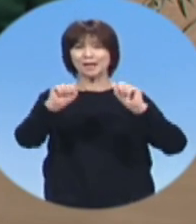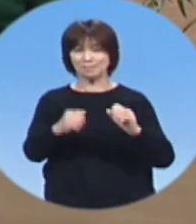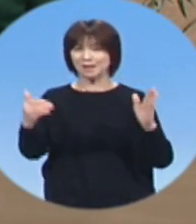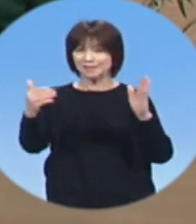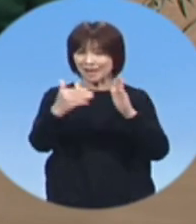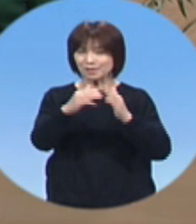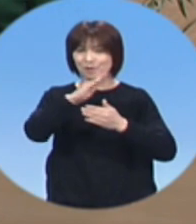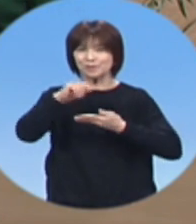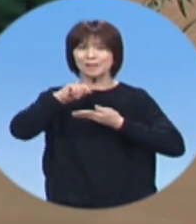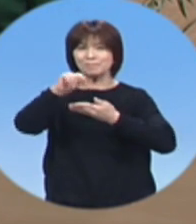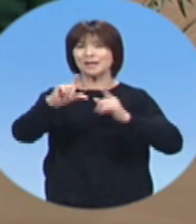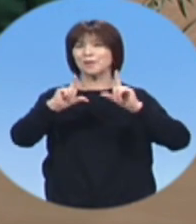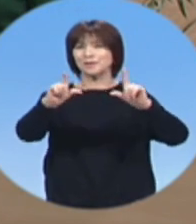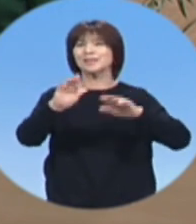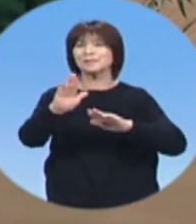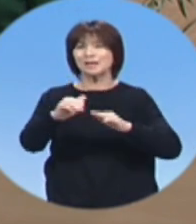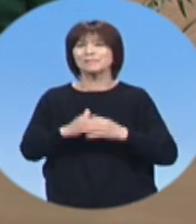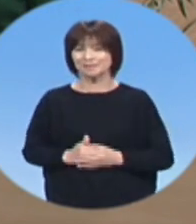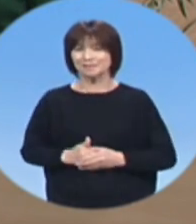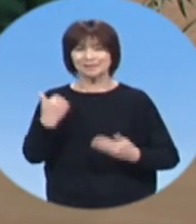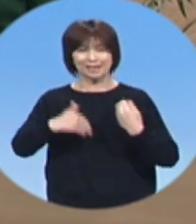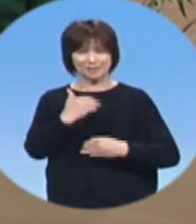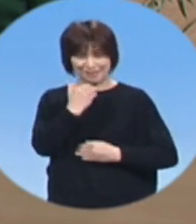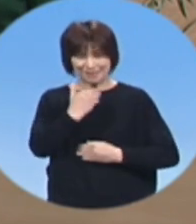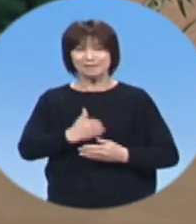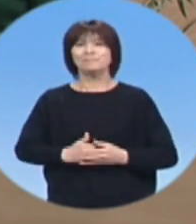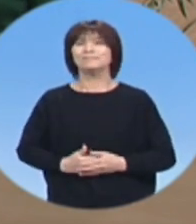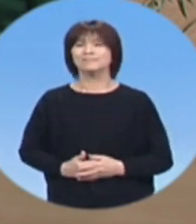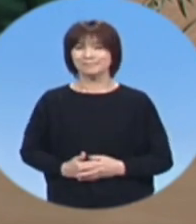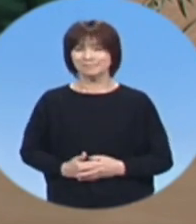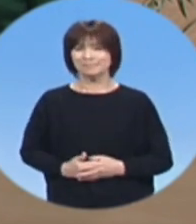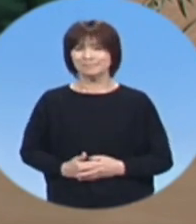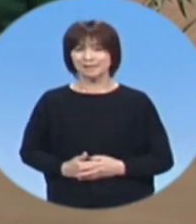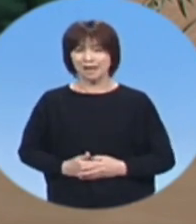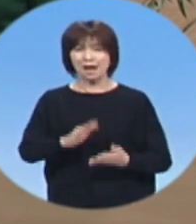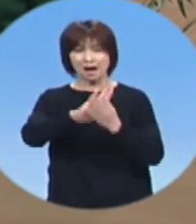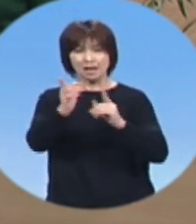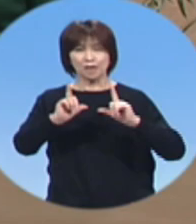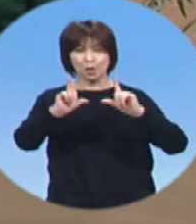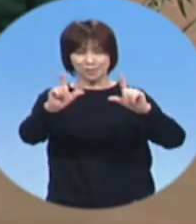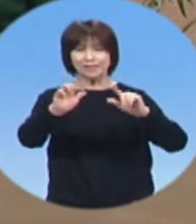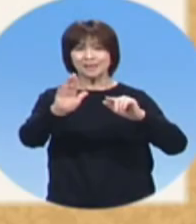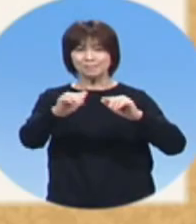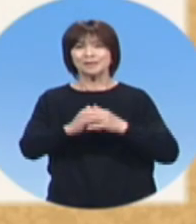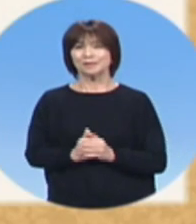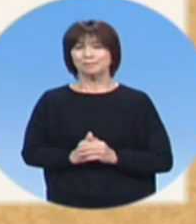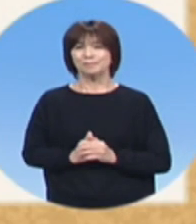のおしまいには素敵なプレゼントのお知らせもありますので、そちらもお楽しみに。 まずは県からのお知らせです。